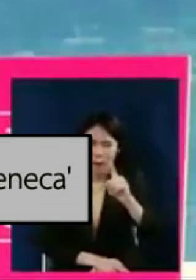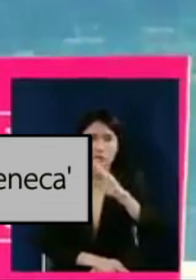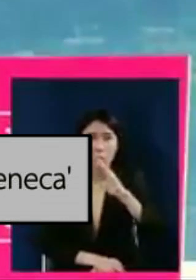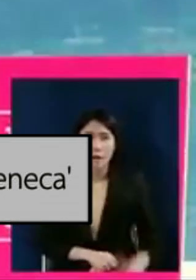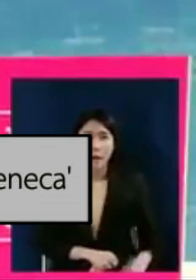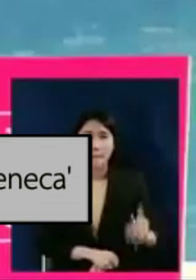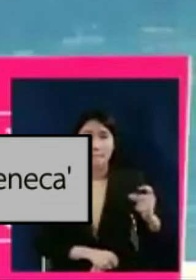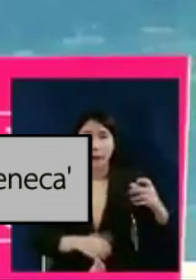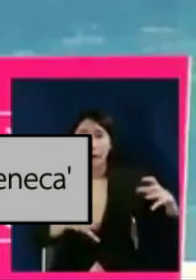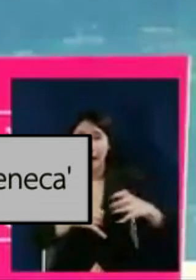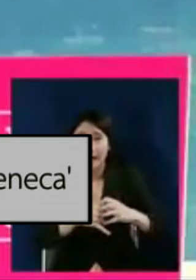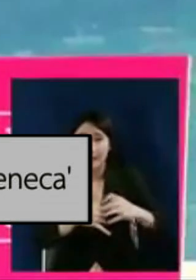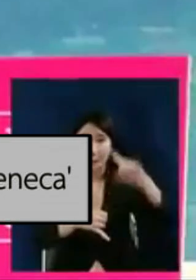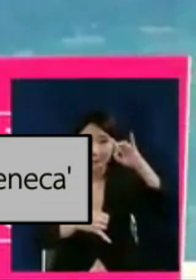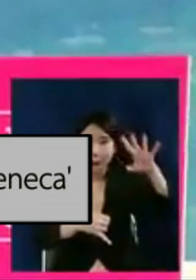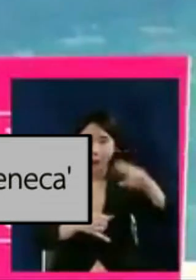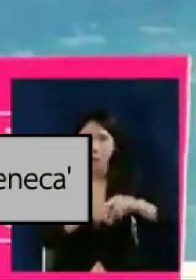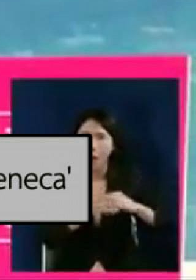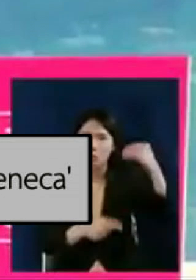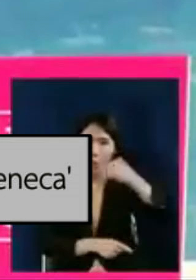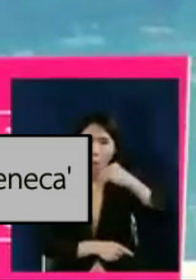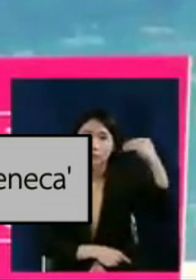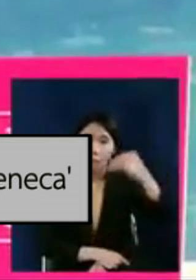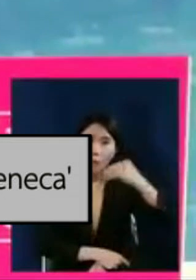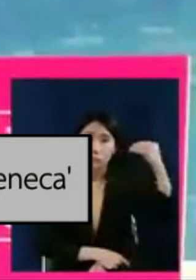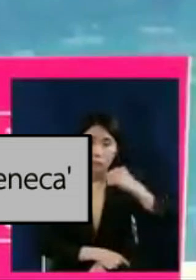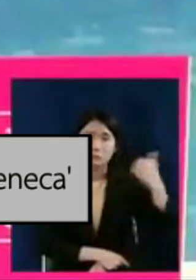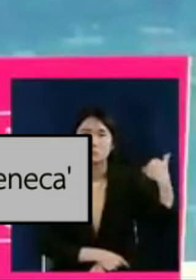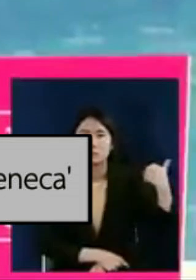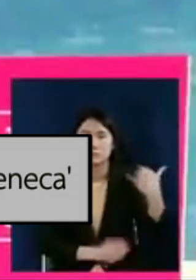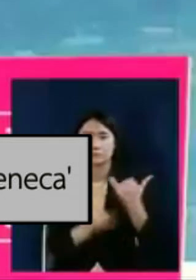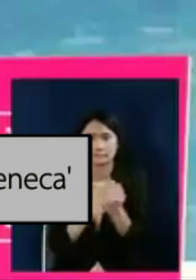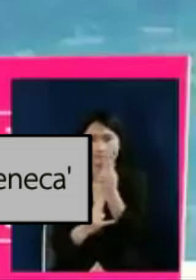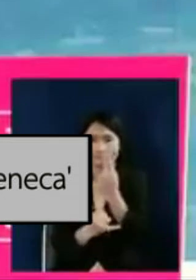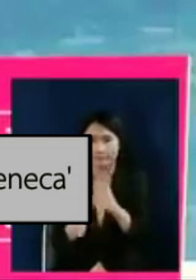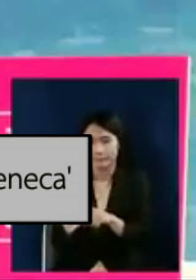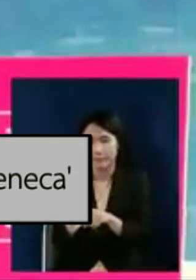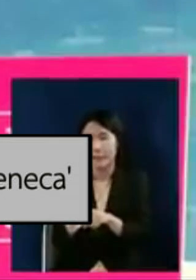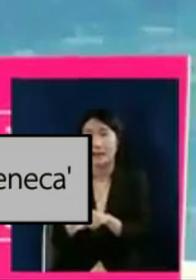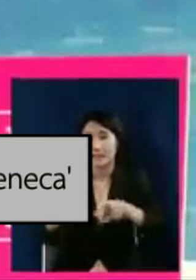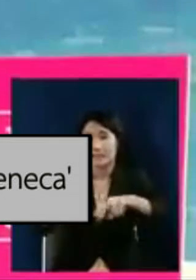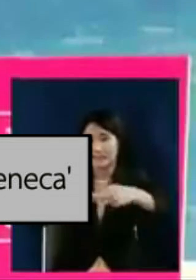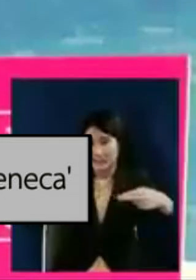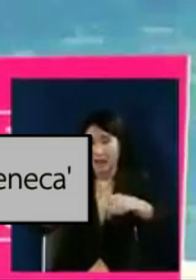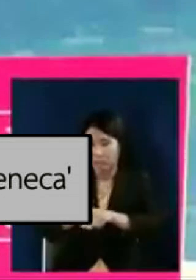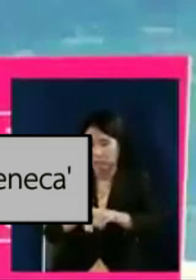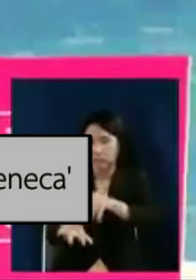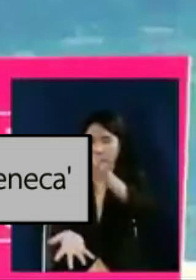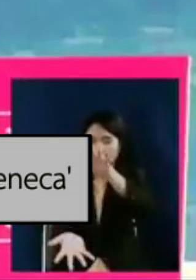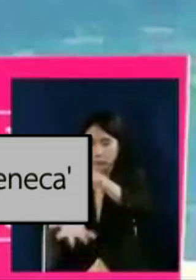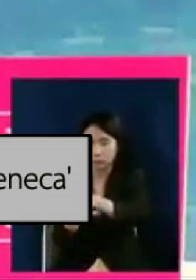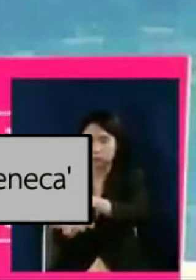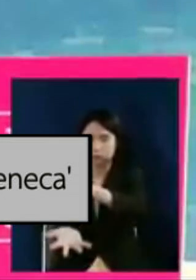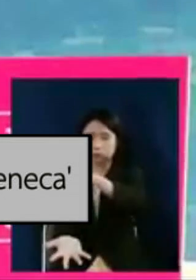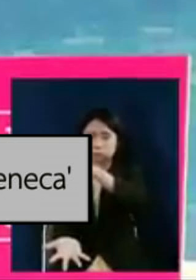สุนัขบ้านที่เราฉีดพิษสุนัขบ้ากันทุกวันเป็นในเรื่องของความปลอดภัยของเชื้อตายนะครับเราเชื่อเลยว่า